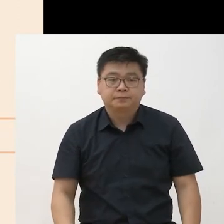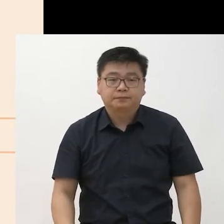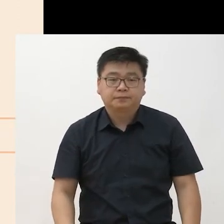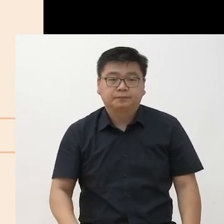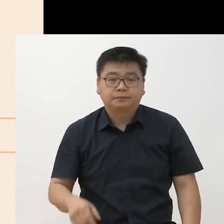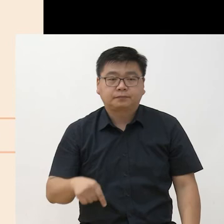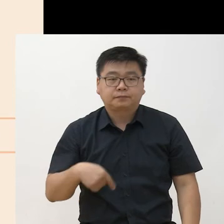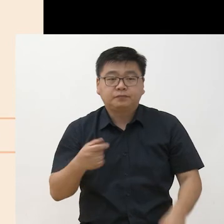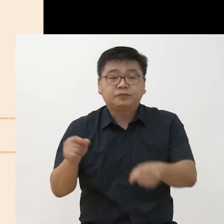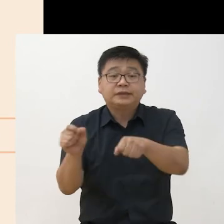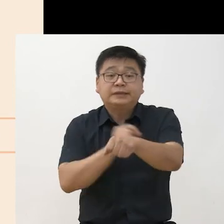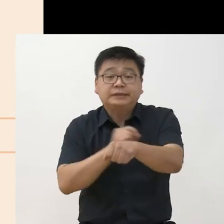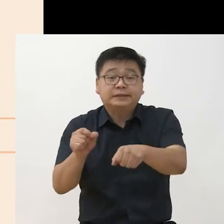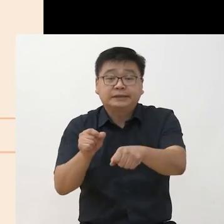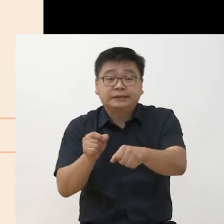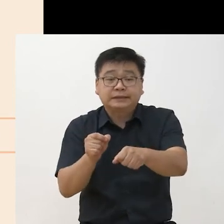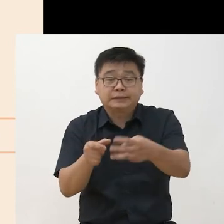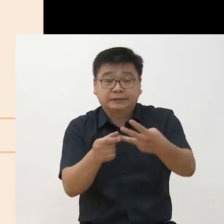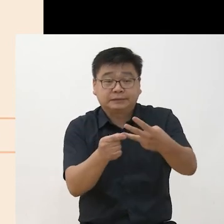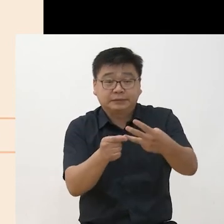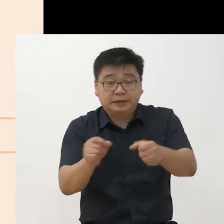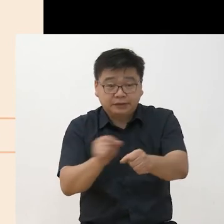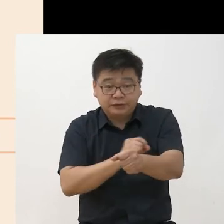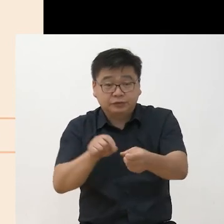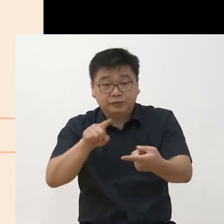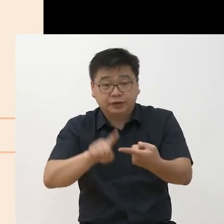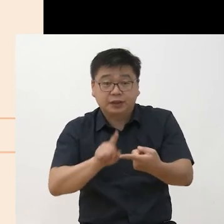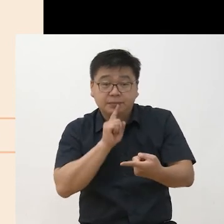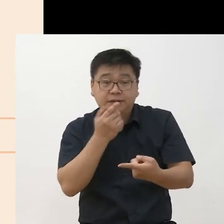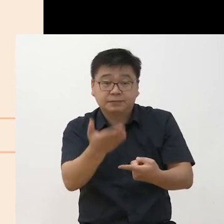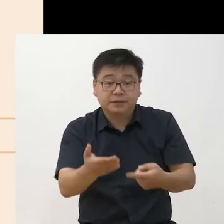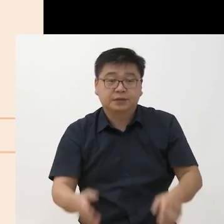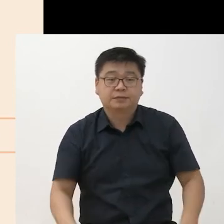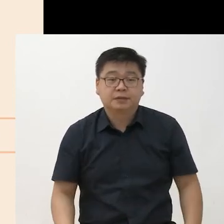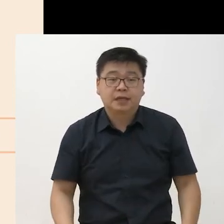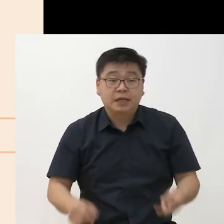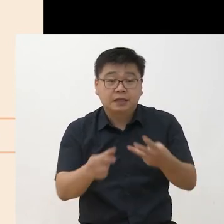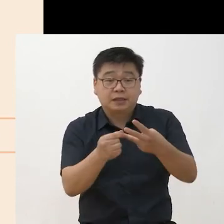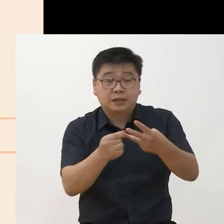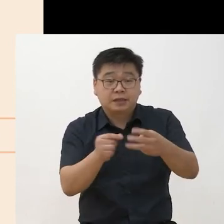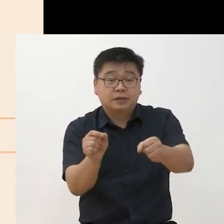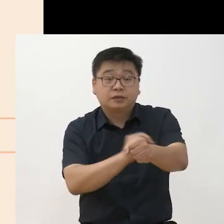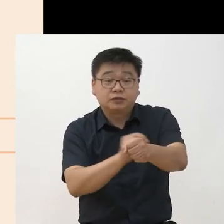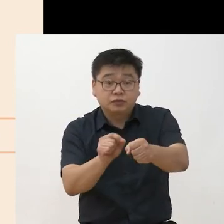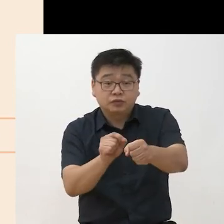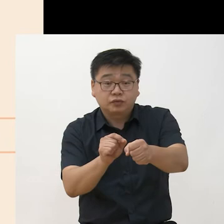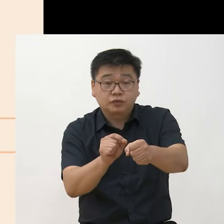다음은 특수 분야에 대해서 설명해 드리겠습니다. 특수 분야는